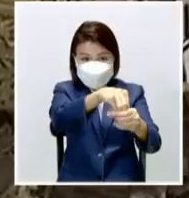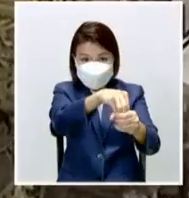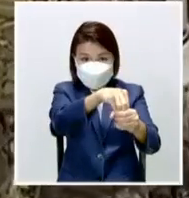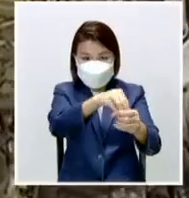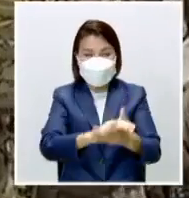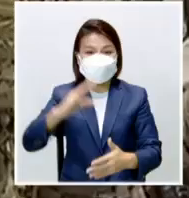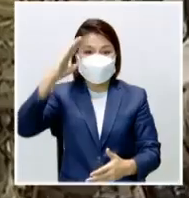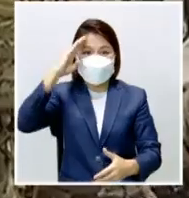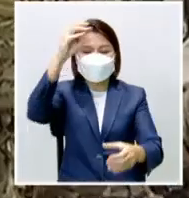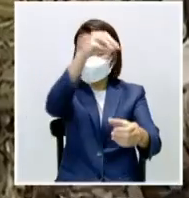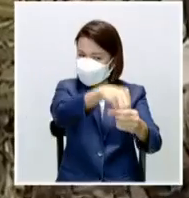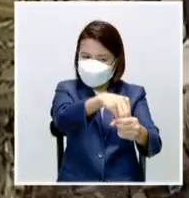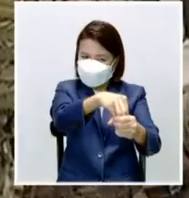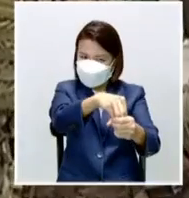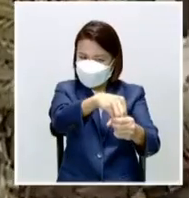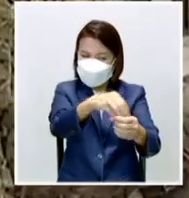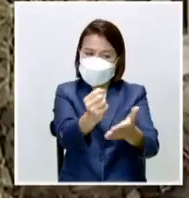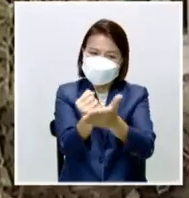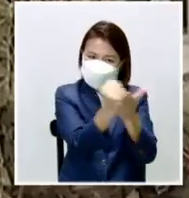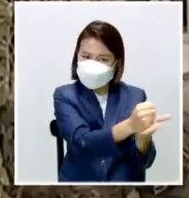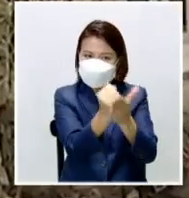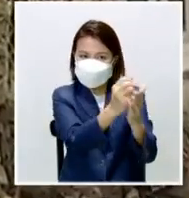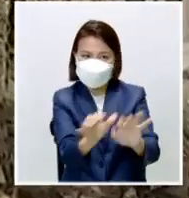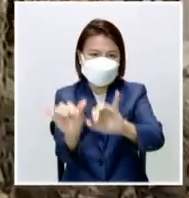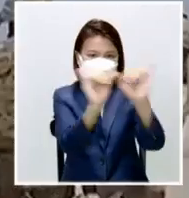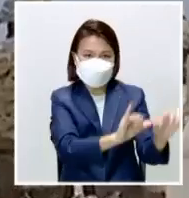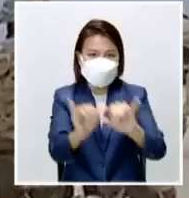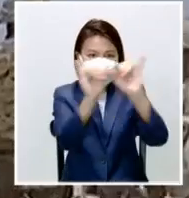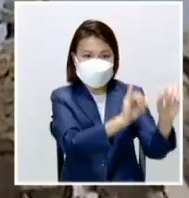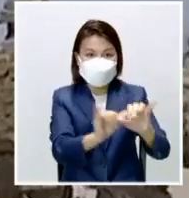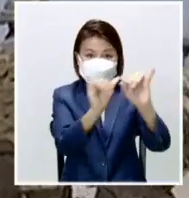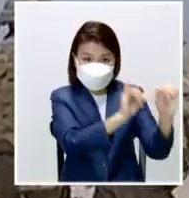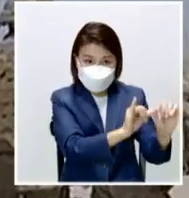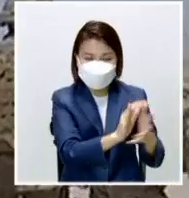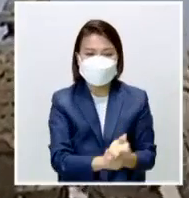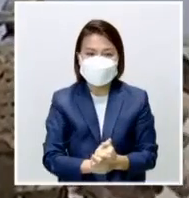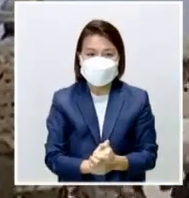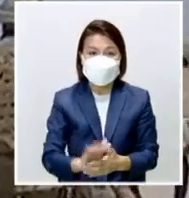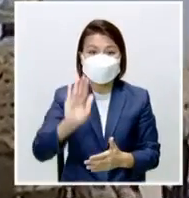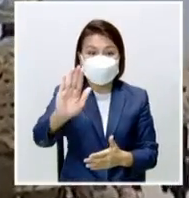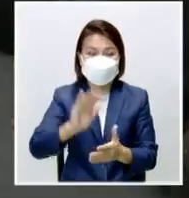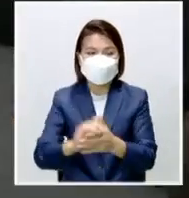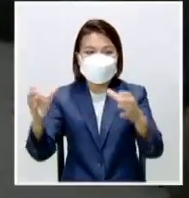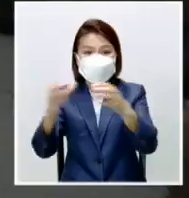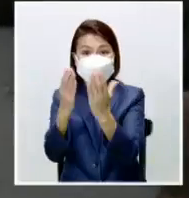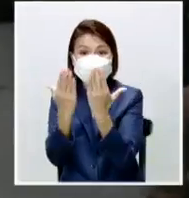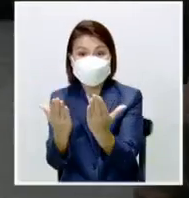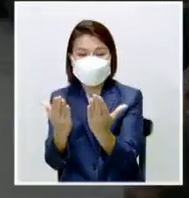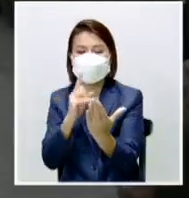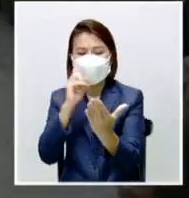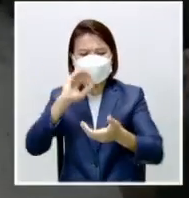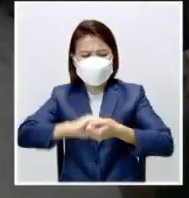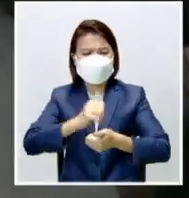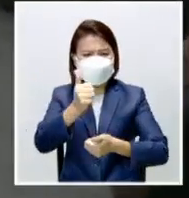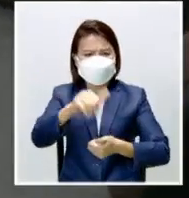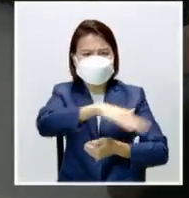พวกเขาทั้งหมดออกไปนะคะระบุว่าตาลิบันเนี่ยให้ความร่วมมือดีในการยอมให้ชาวอเมริกันเดินทางออกจากอัฟกานิสถานอย่าง